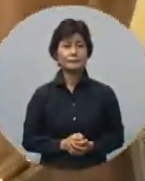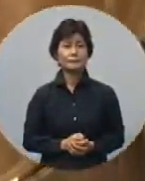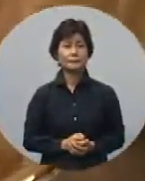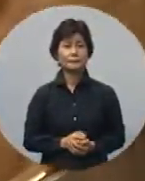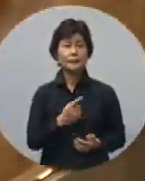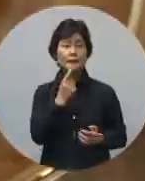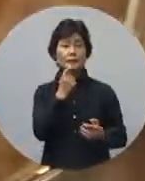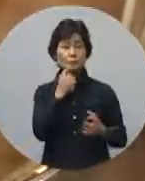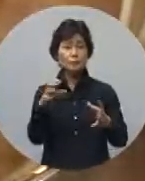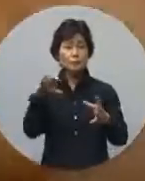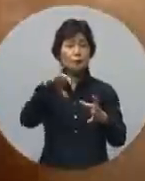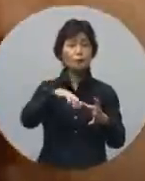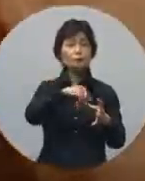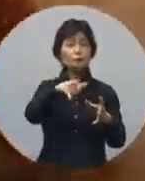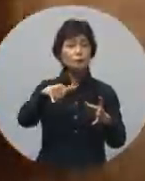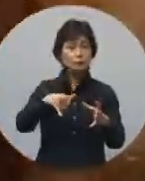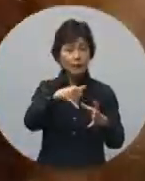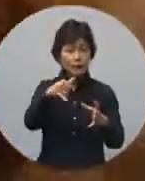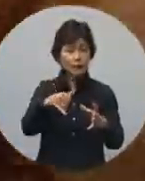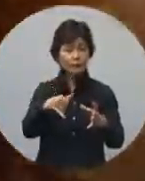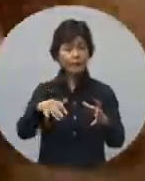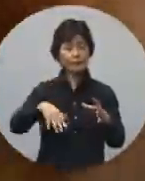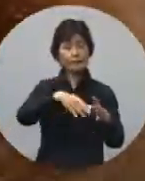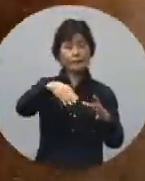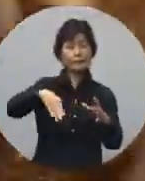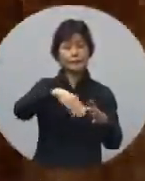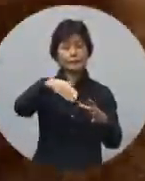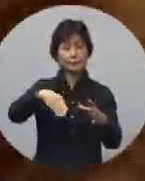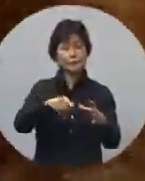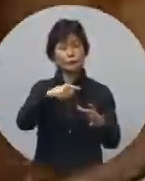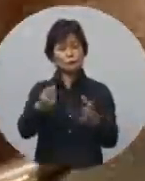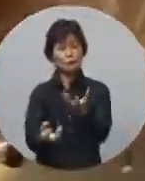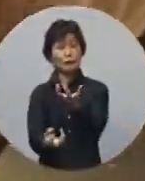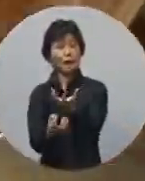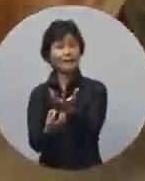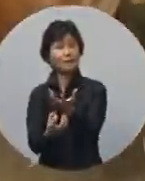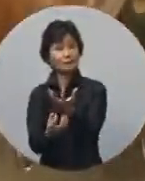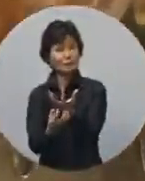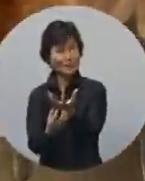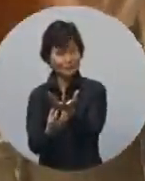調味料を加えたら全体になじませて加熱するんですが、